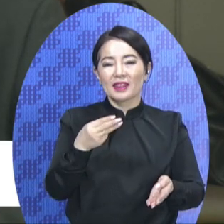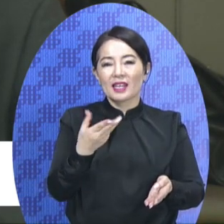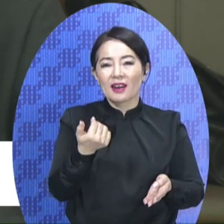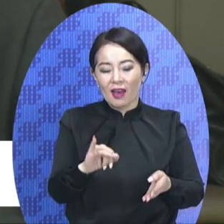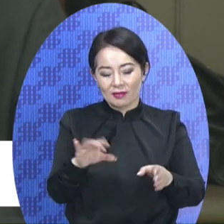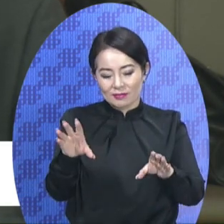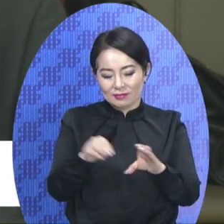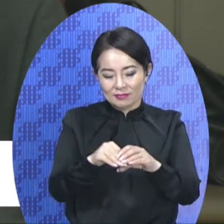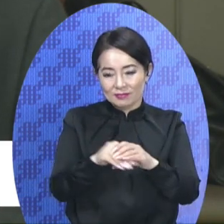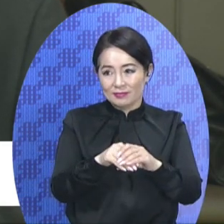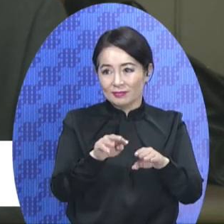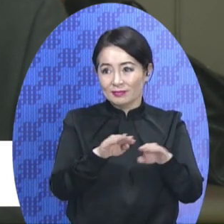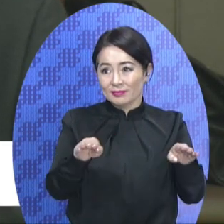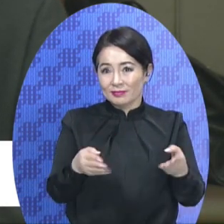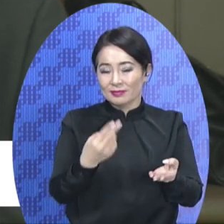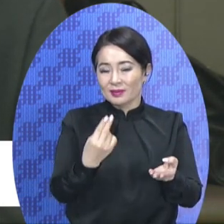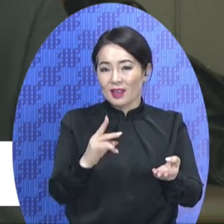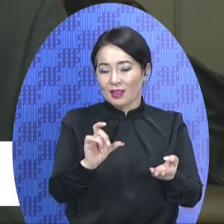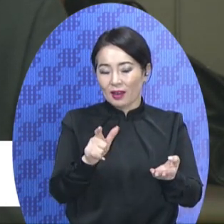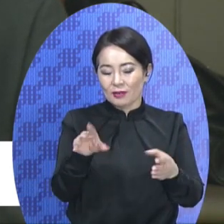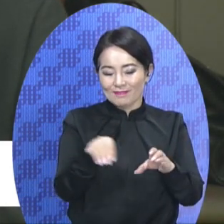ерөнхийдөө энэ